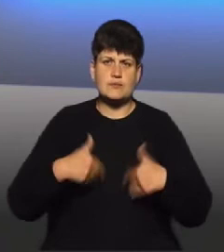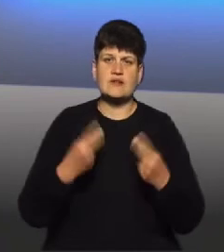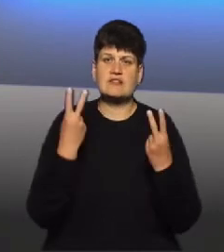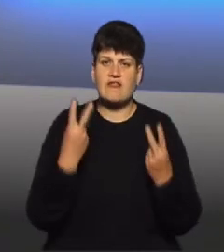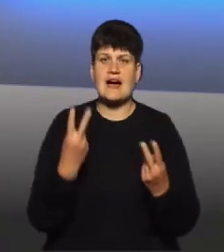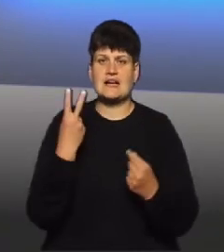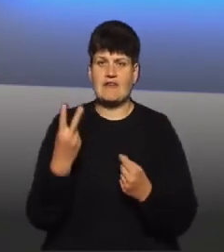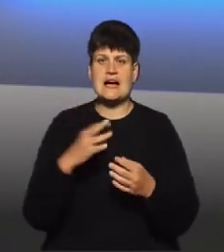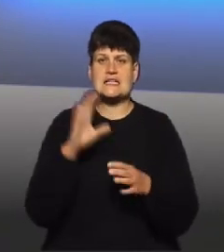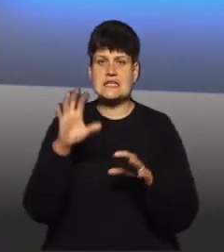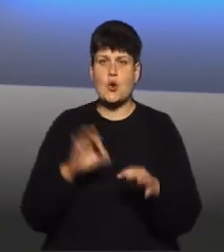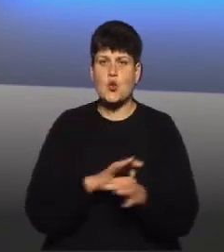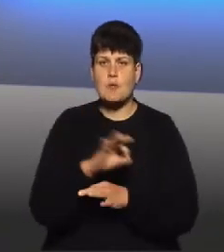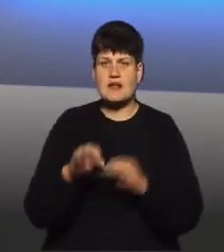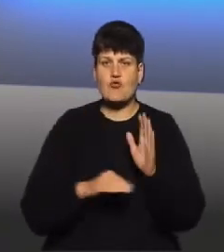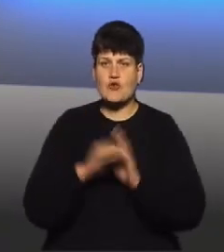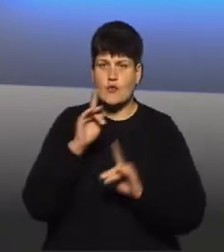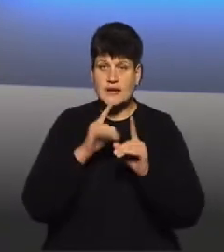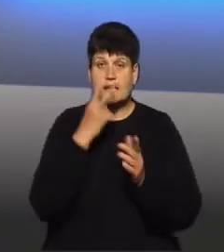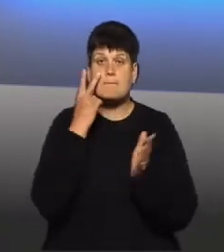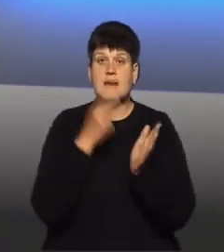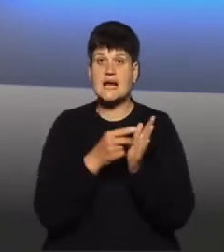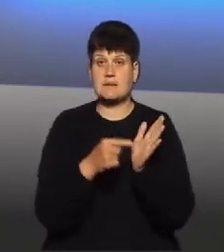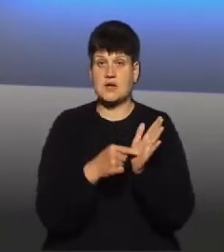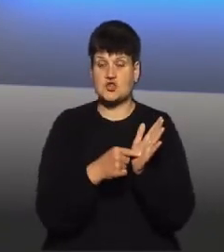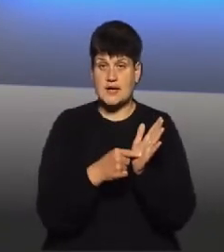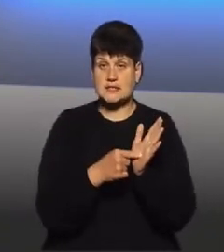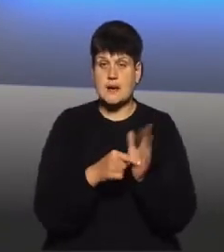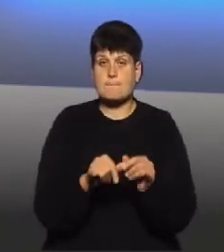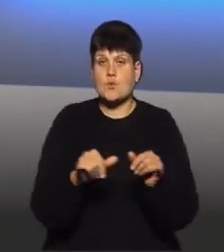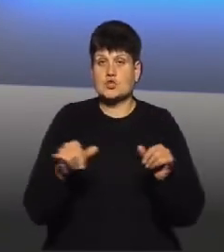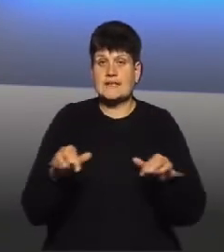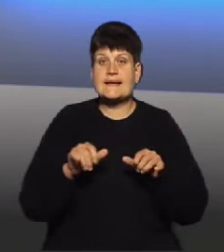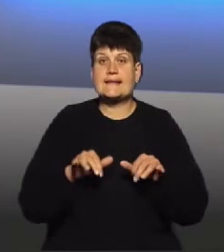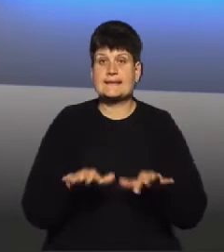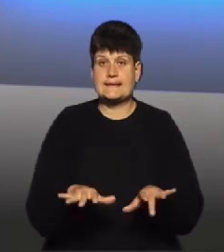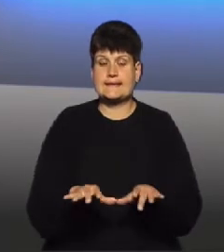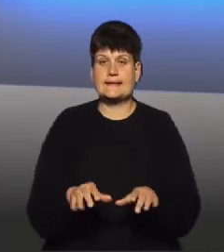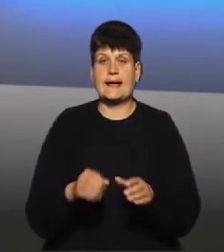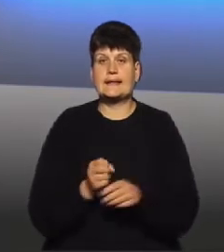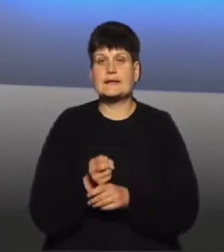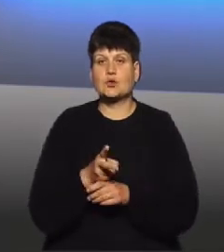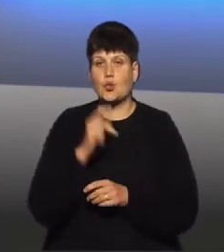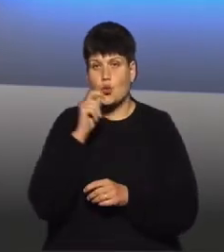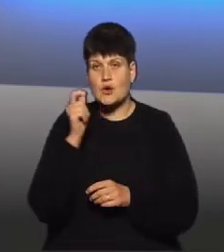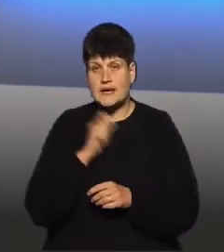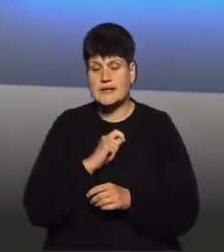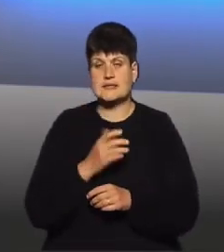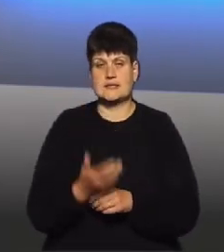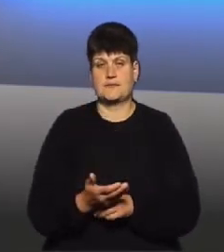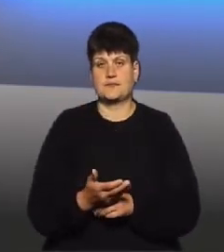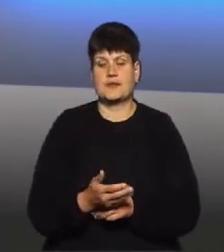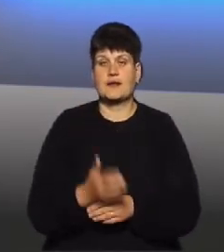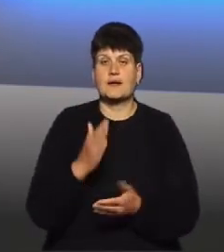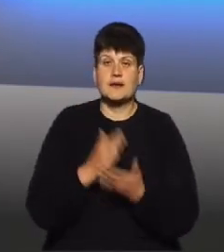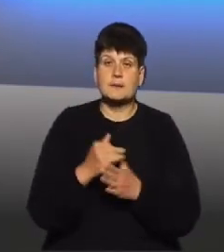Раді, яким передбачається поширення його дії також на депортованих українців з-за Керзоння. Так? Ну, постає логічне запитання,